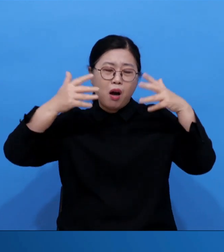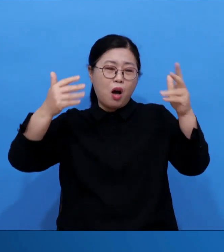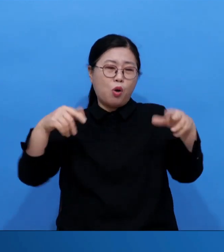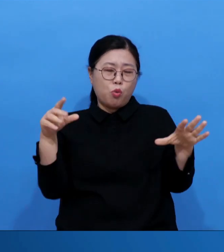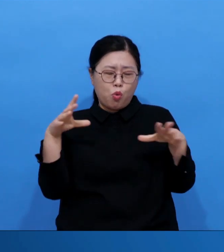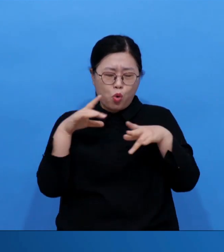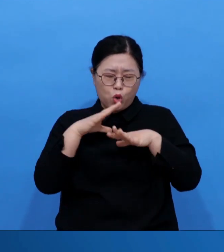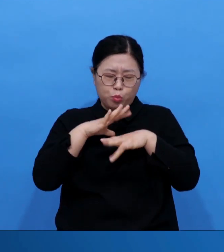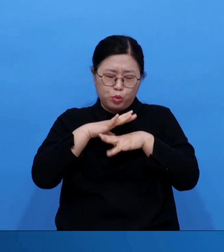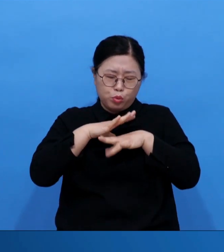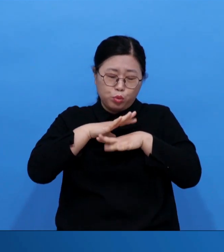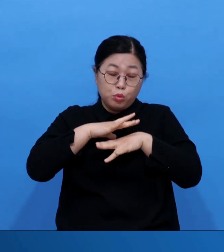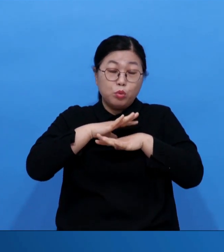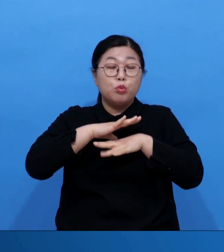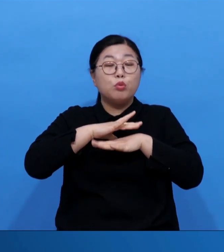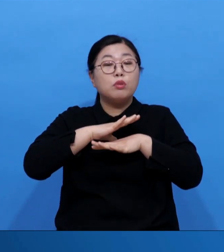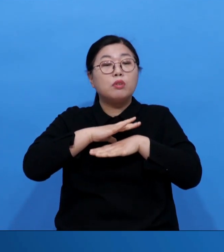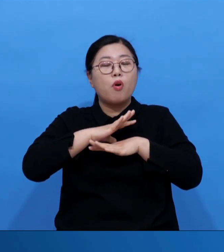풍파로